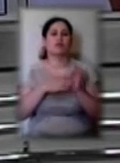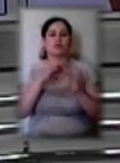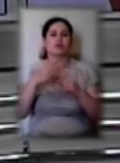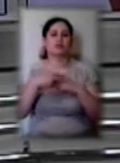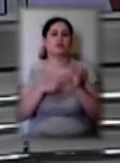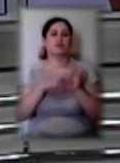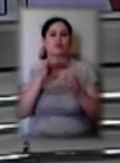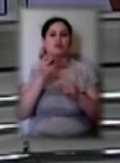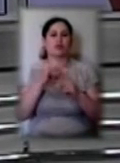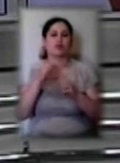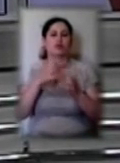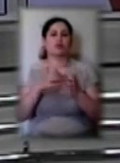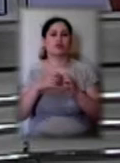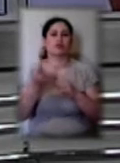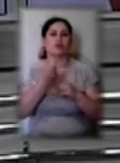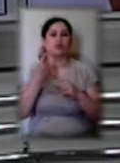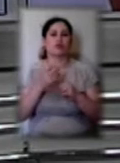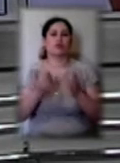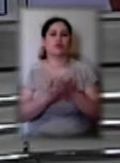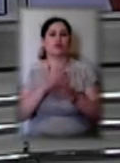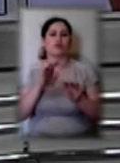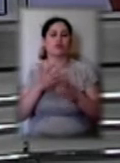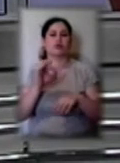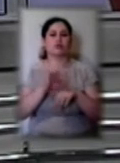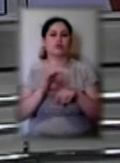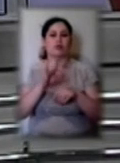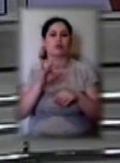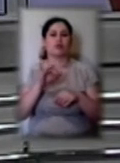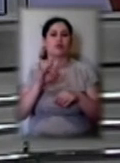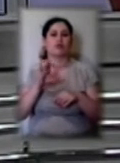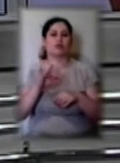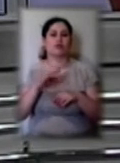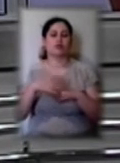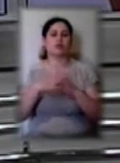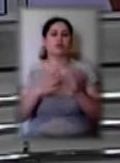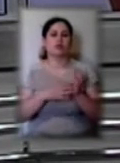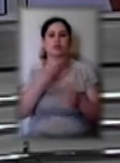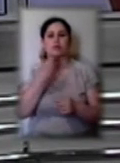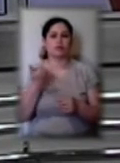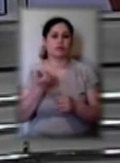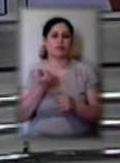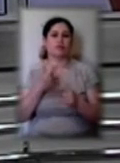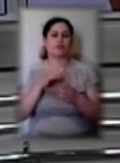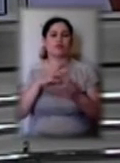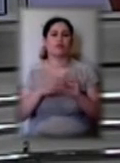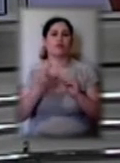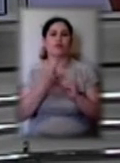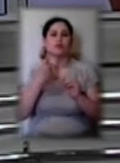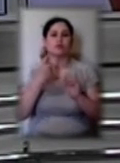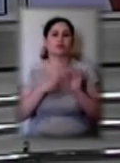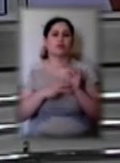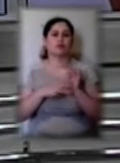червня у Херсонській області нових випадків інфікування коронавірусом COVID-19 не виявили. Всього в області 183